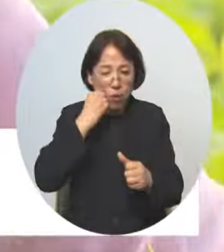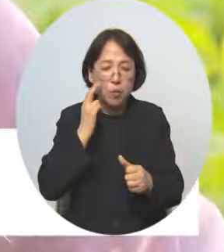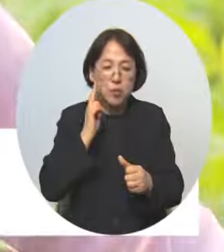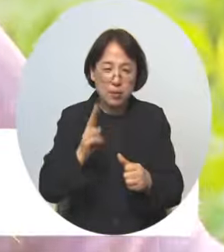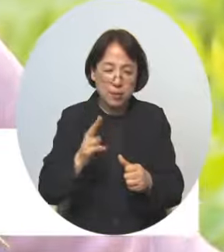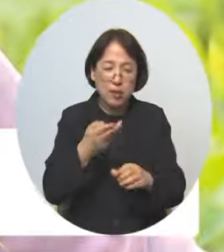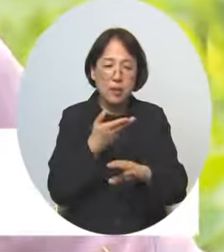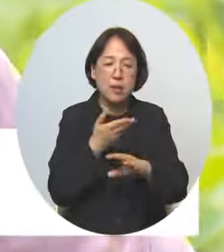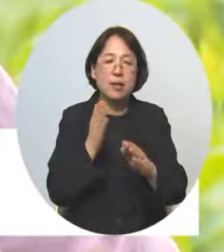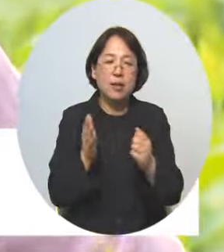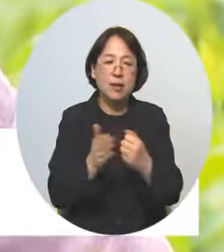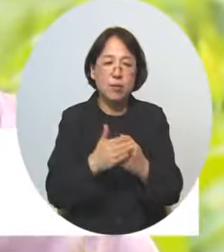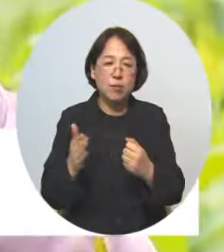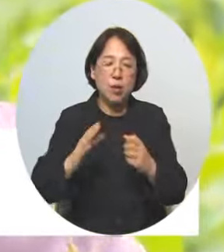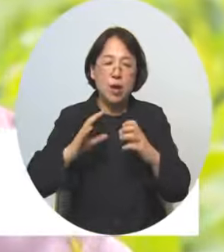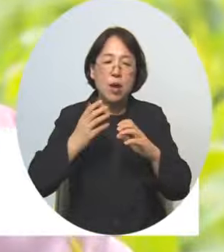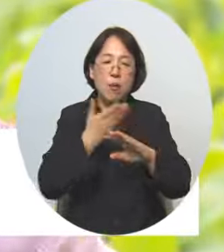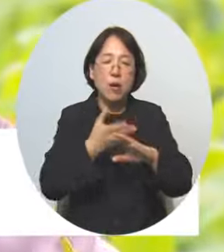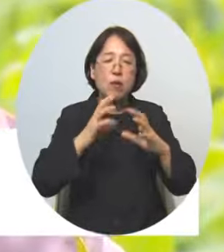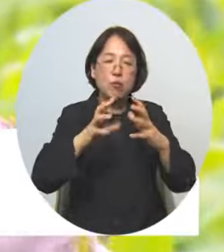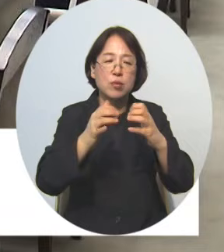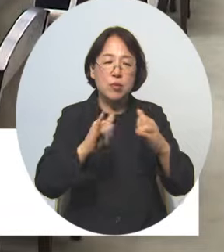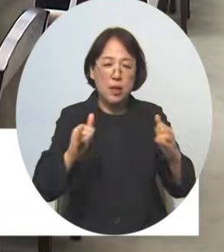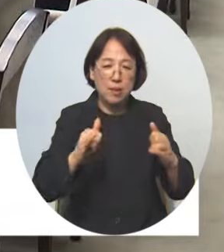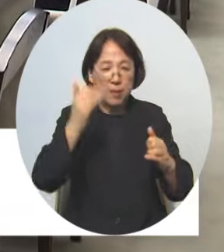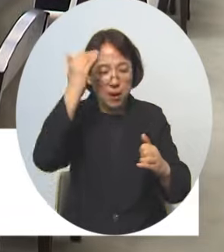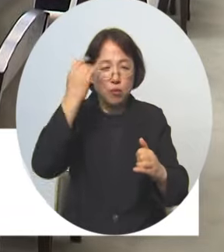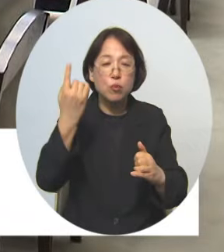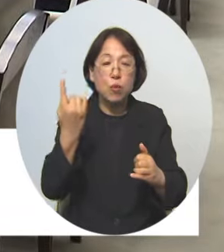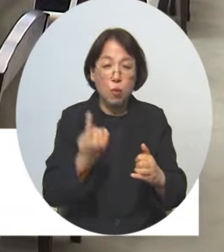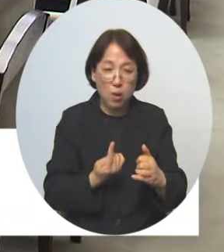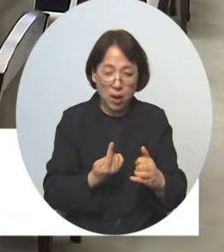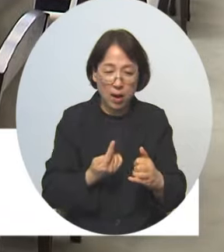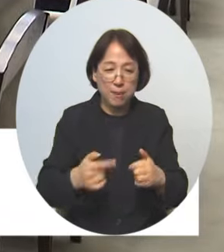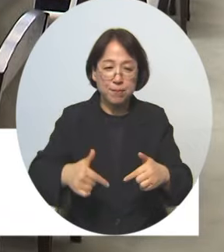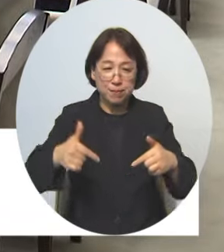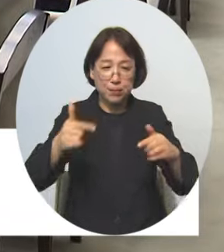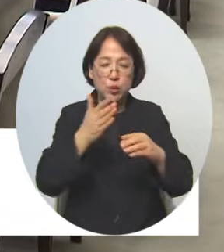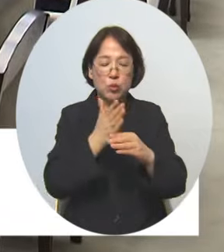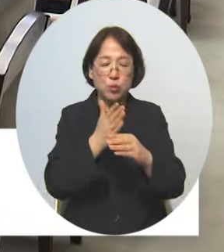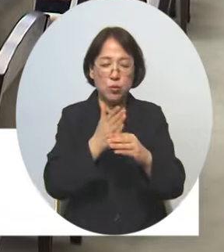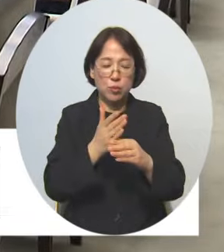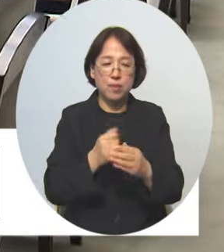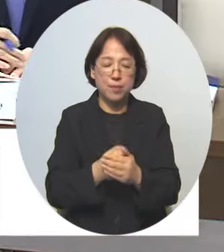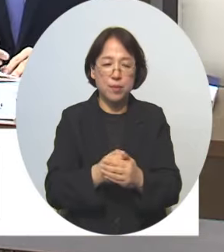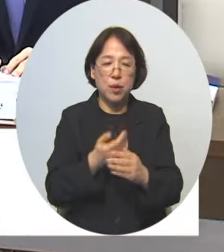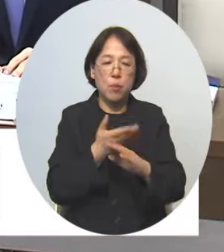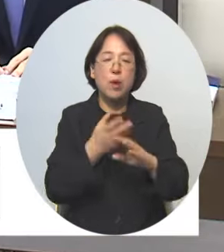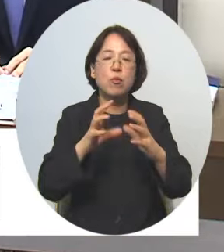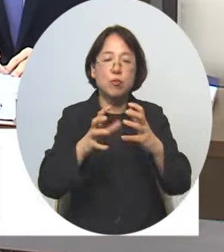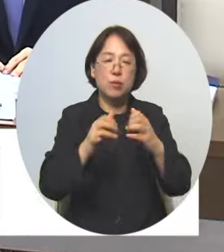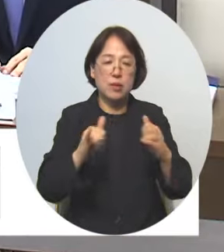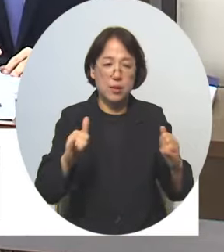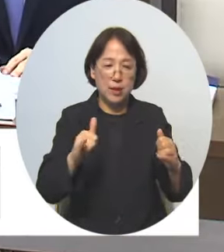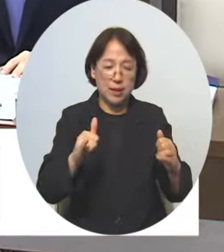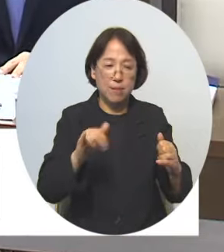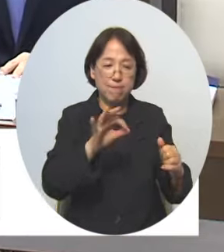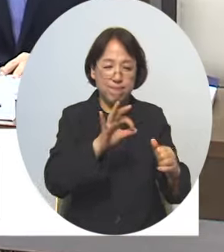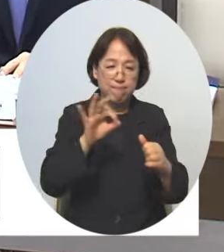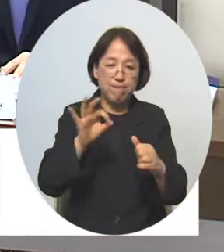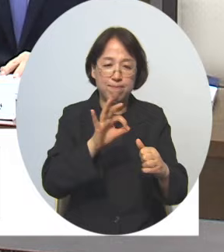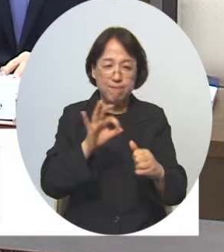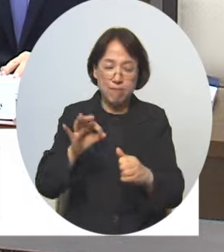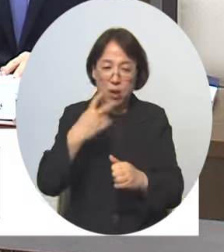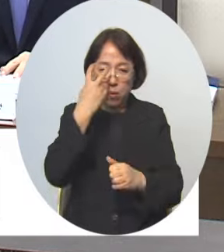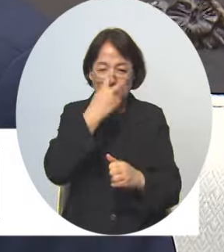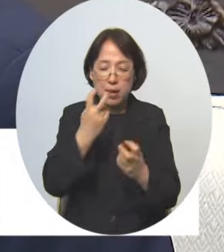외국 인력의 국내 유입은 가속화되고 있습니다. 정부가 외국 인력의 안정적인 수급과 활용성을 높이기 위한 관리